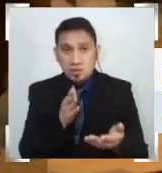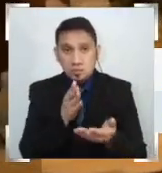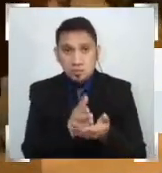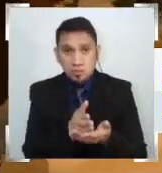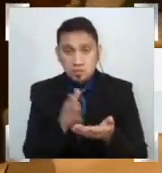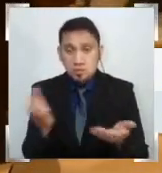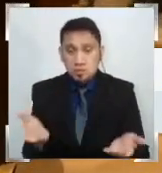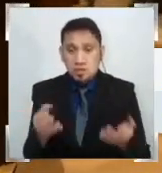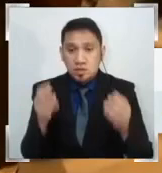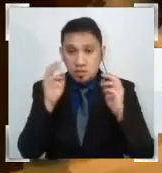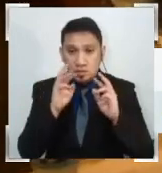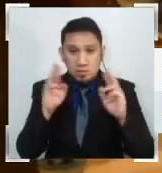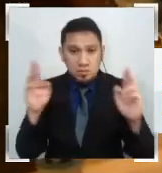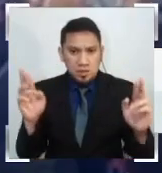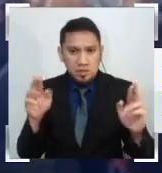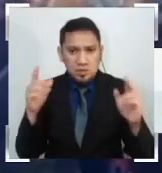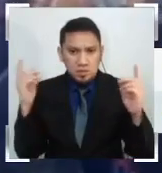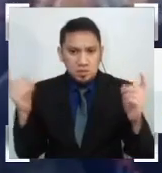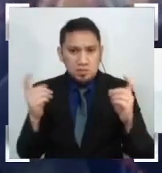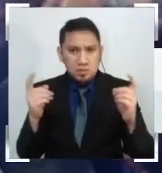Mayor Ronaldo Morada.